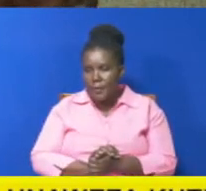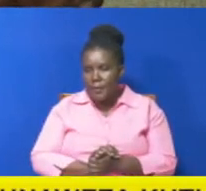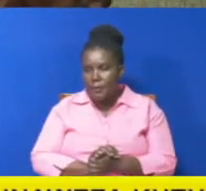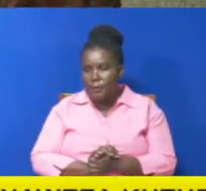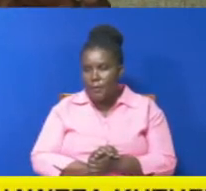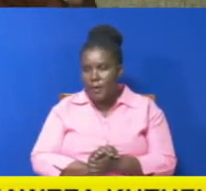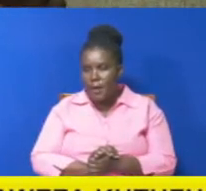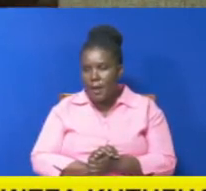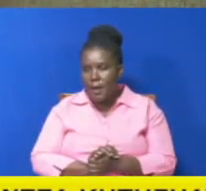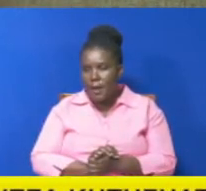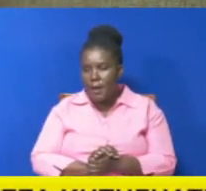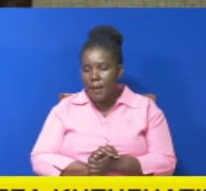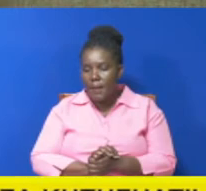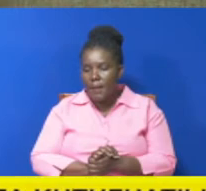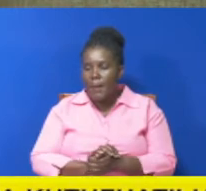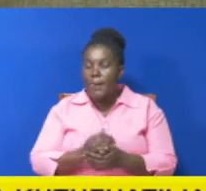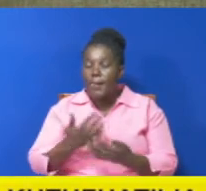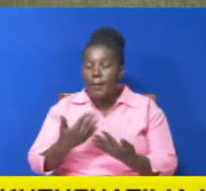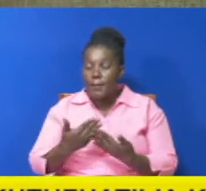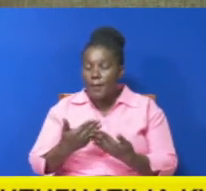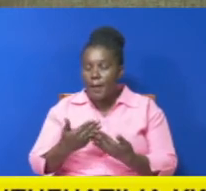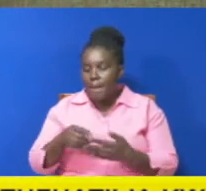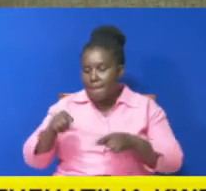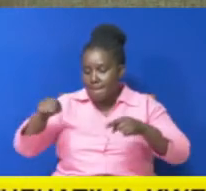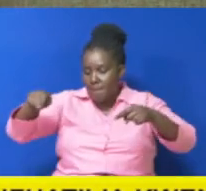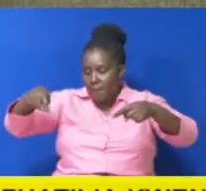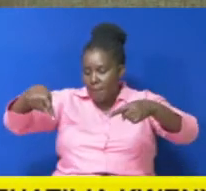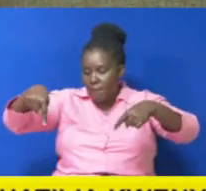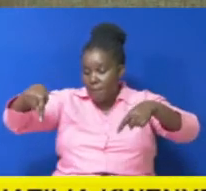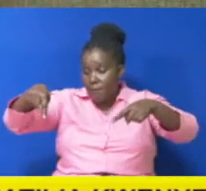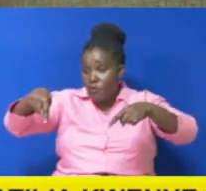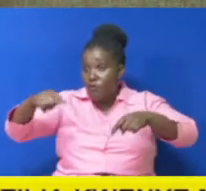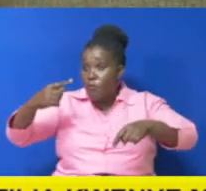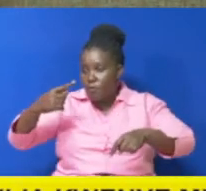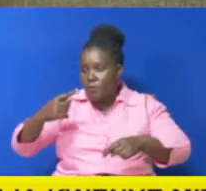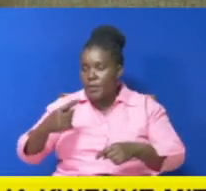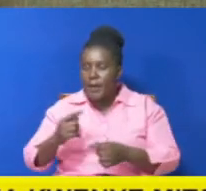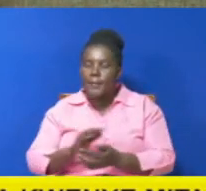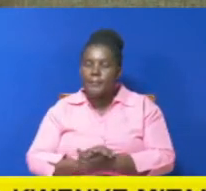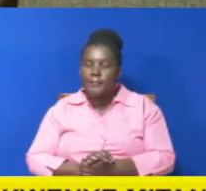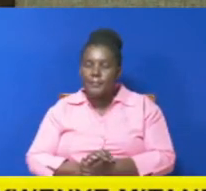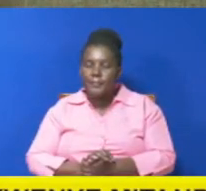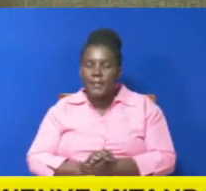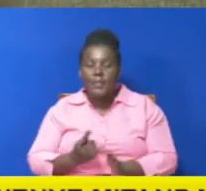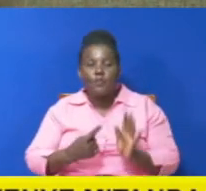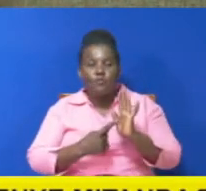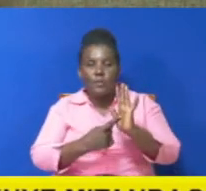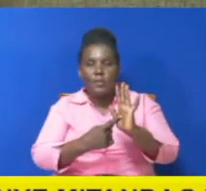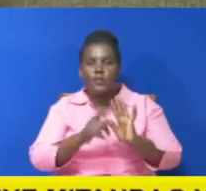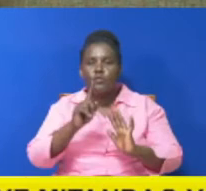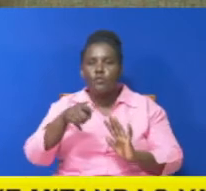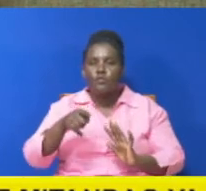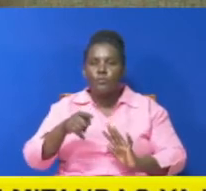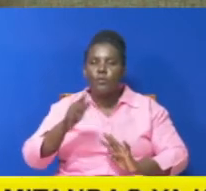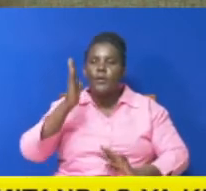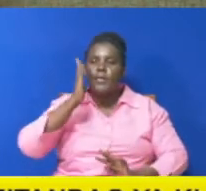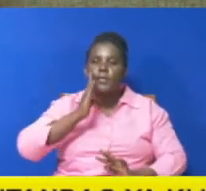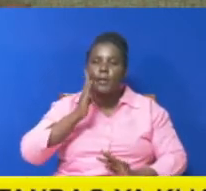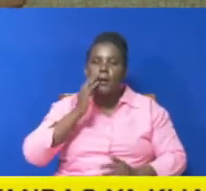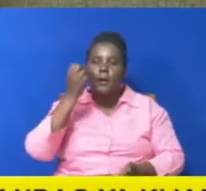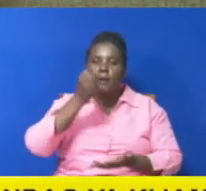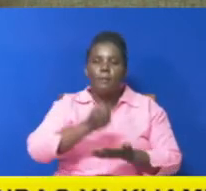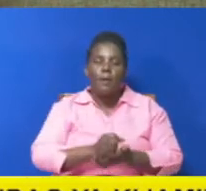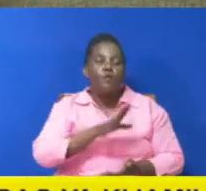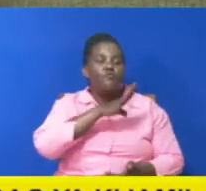video clip inatembea, clip audio clip inatembea sana kwenye mitandao. Kuna kijana ameamua kumuua mke wake na